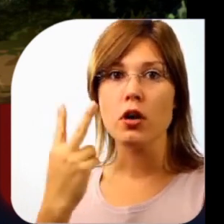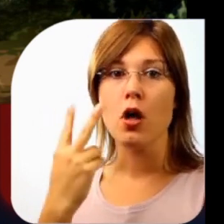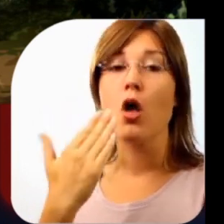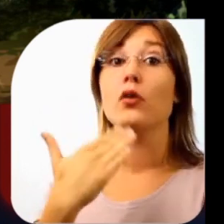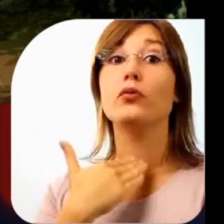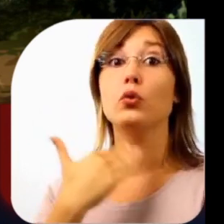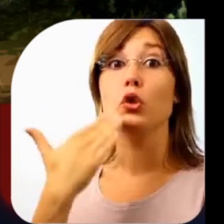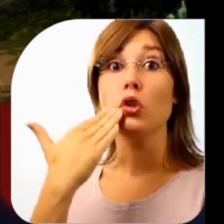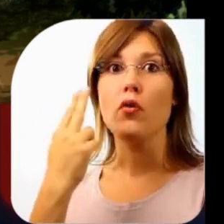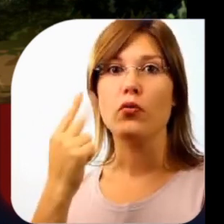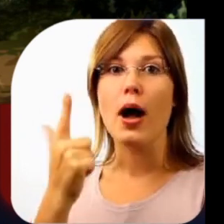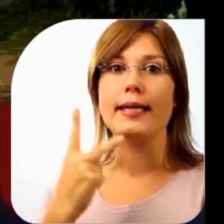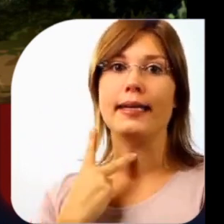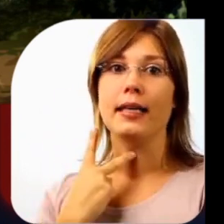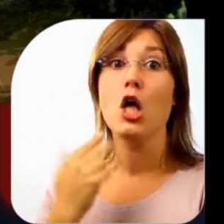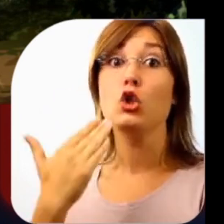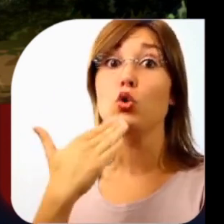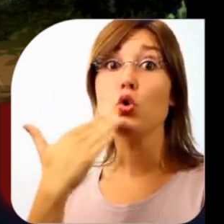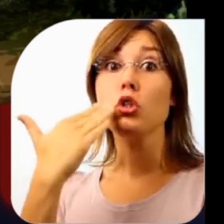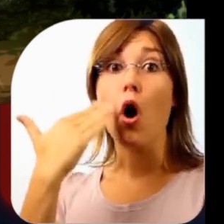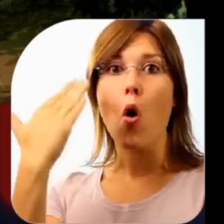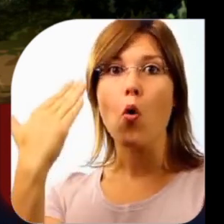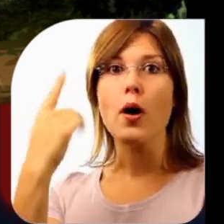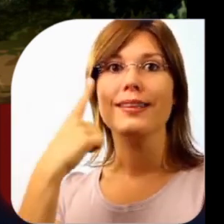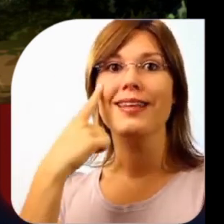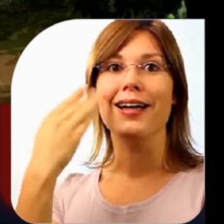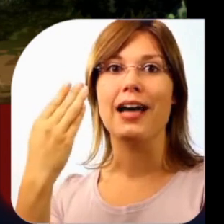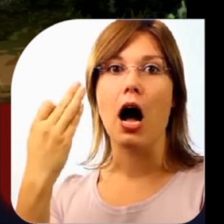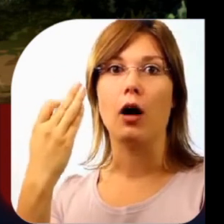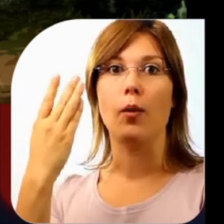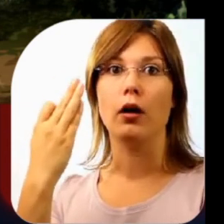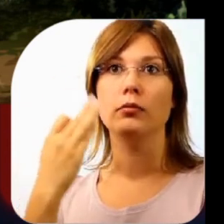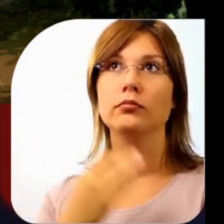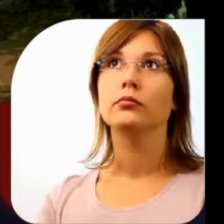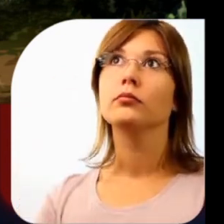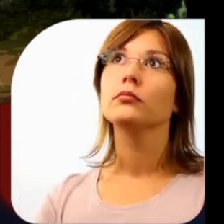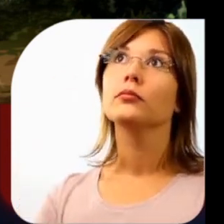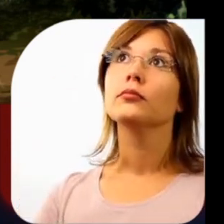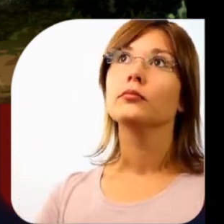Croconouille fut envoyé tout en haut d'un arbre.